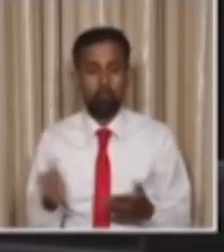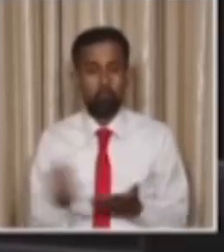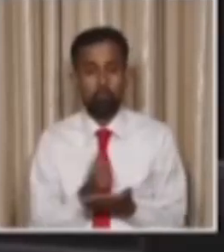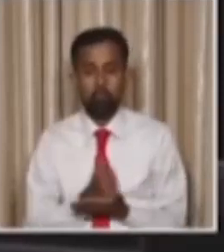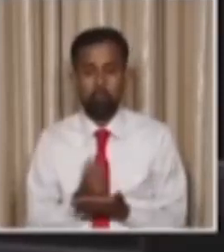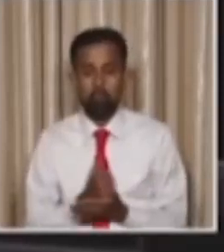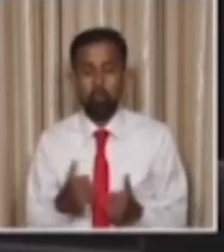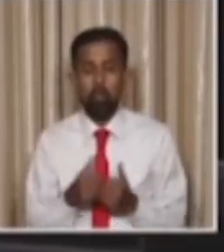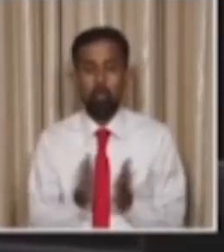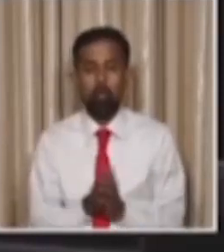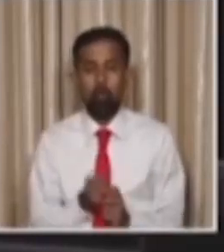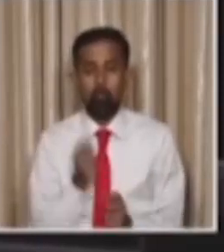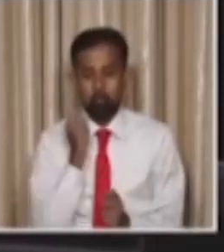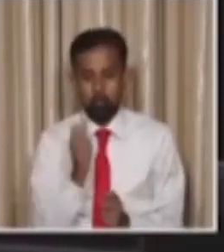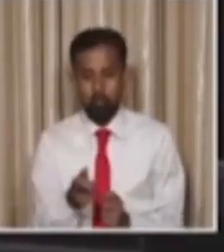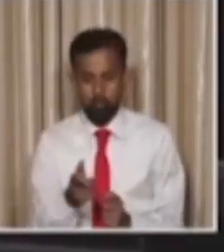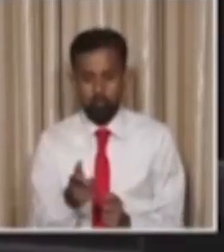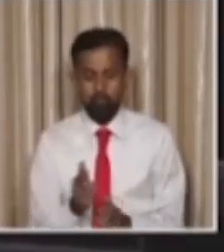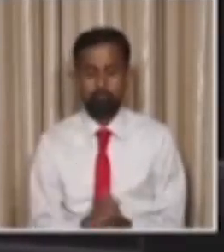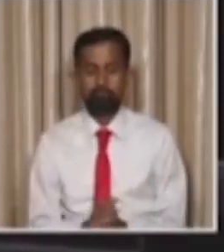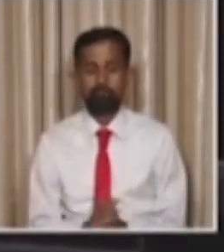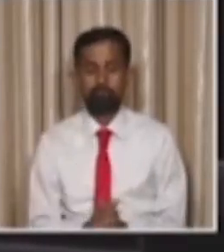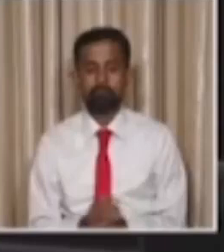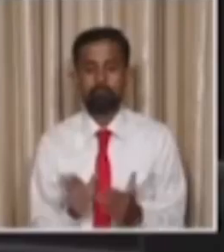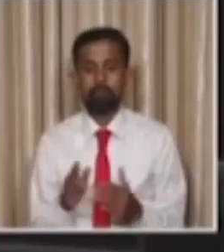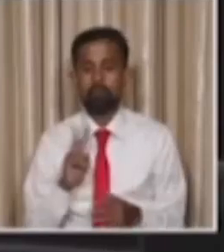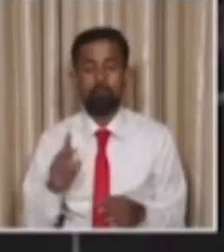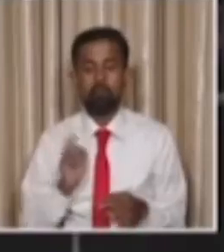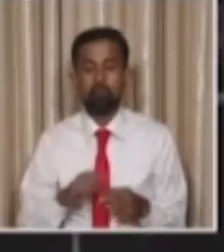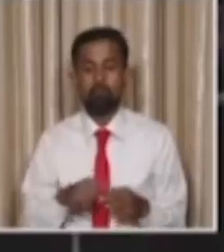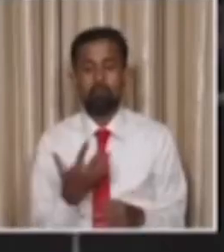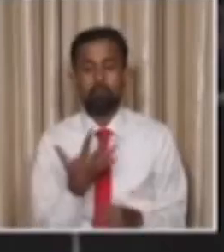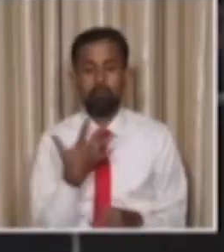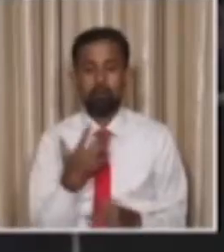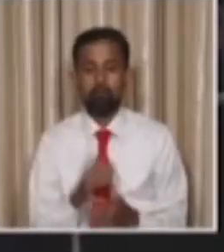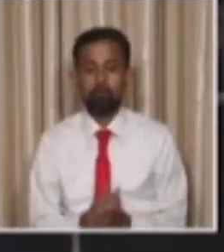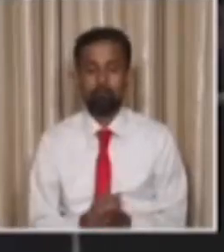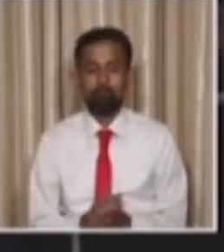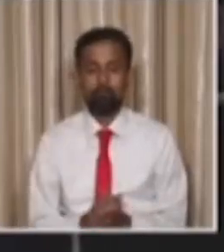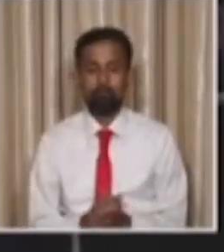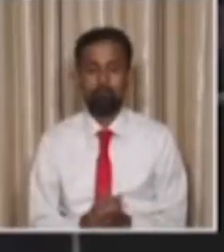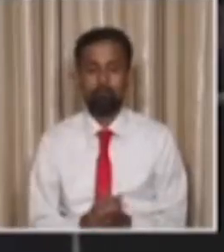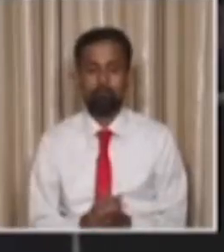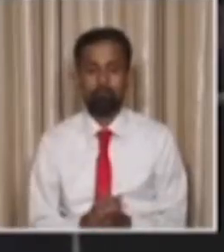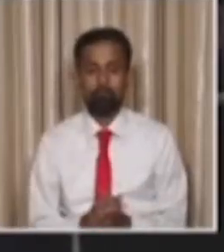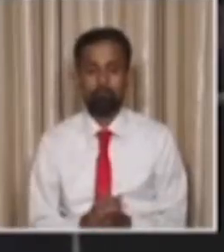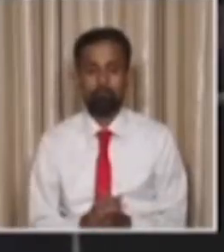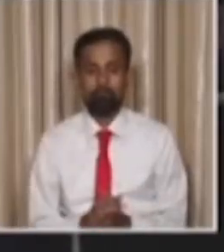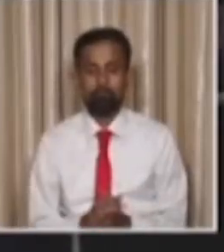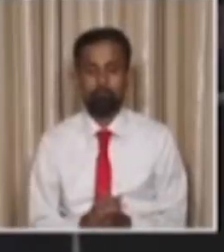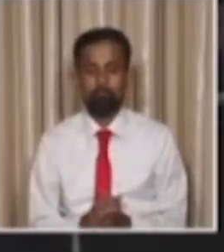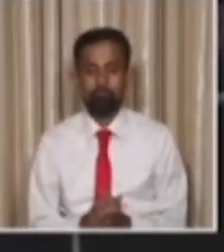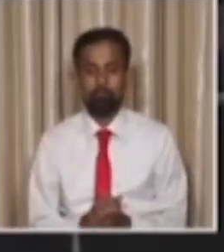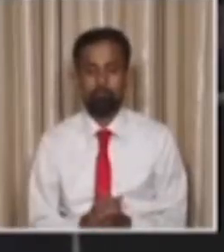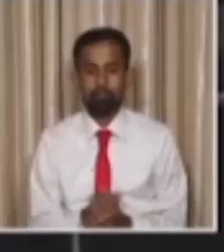සියල්ලටම වන්දි ගෙවන්න ලෑස්ති කරලා තියෙනවා. දෙවෙනි අතුරු ප්‍රශ්නේ අහන්න. දෙවෙනි අතුරු ප්‍රශ්නේ මේ ගරු කතානායකතුමනි,